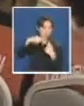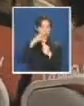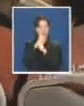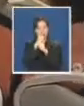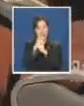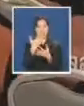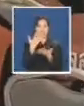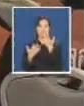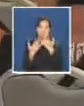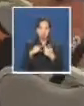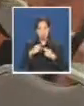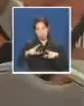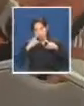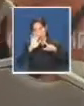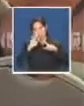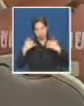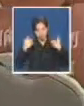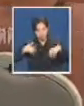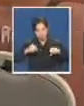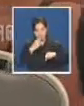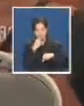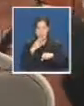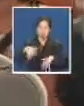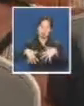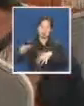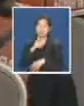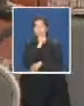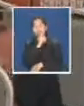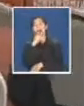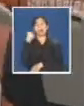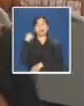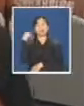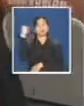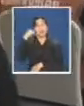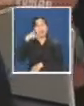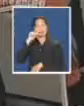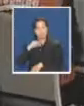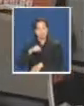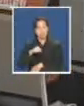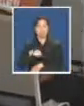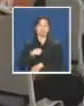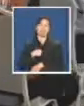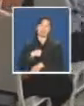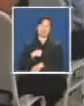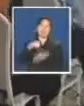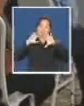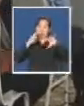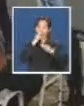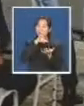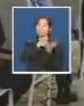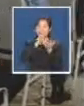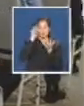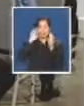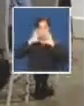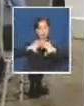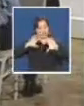ครับและมีภาพลักษณ์ของอาชีพเนี่ยก็เป็นที่วิพากษ์วิจารณ์อยู่เป็นระยะระยะนะครับเพราะฉะนั้นสิ่งที่เราจะทำนะครับเป็นของ